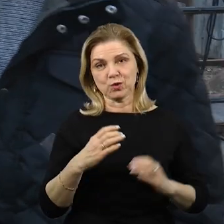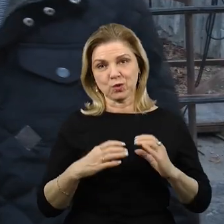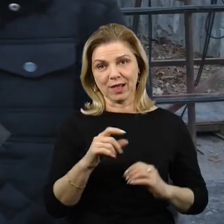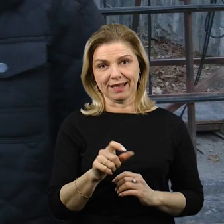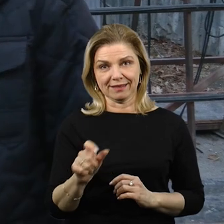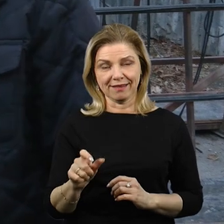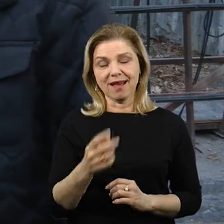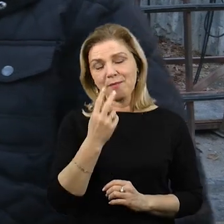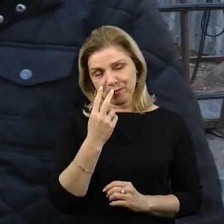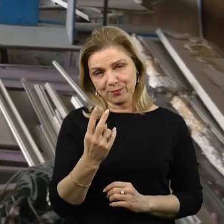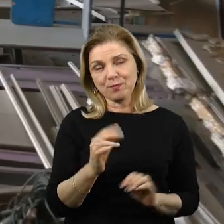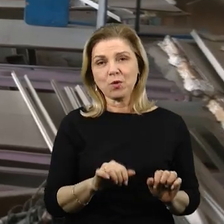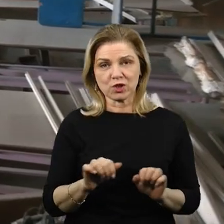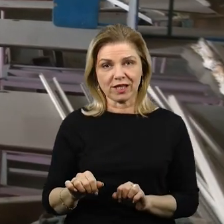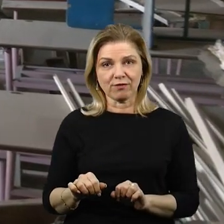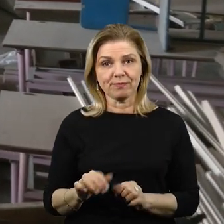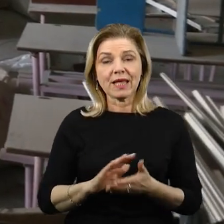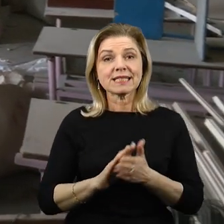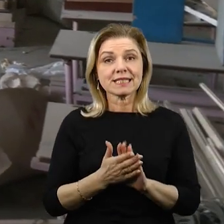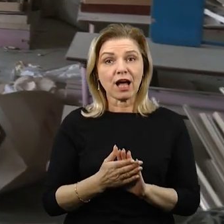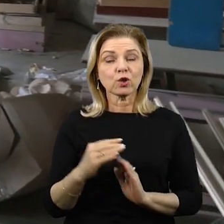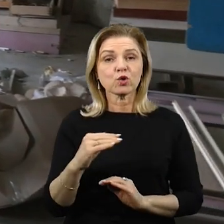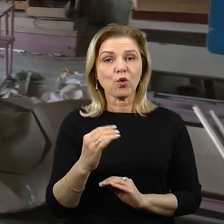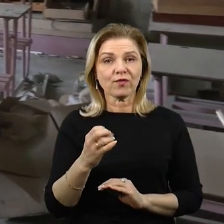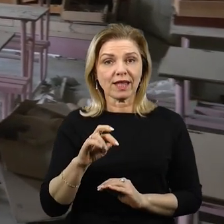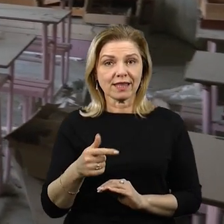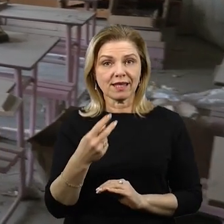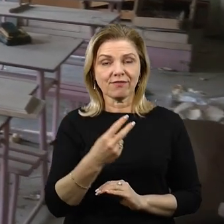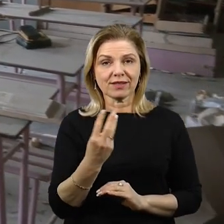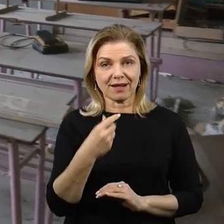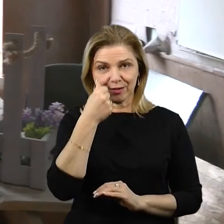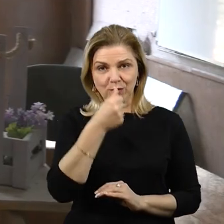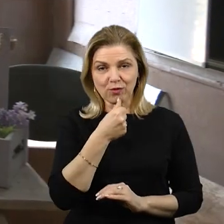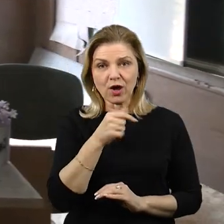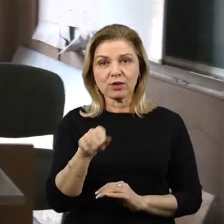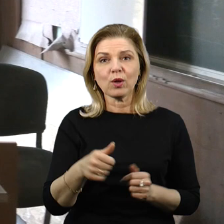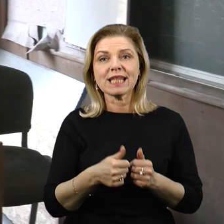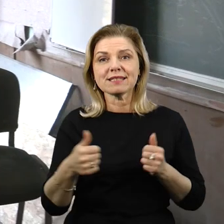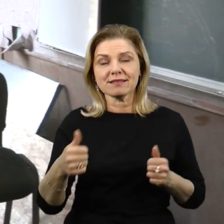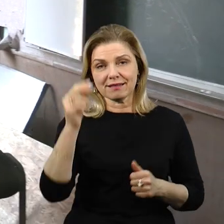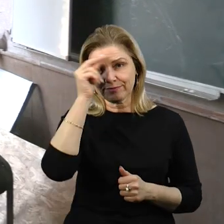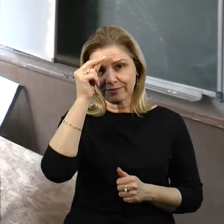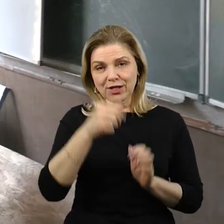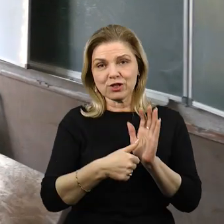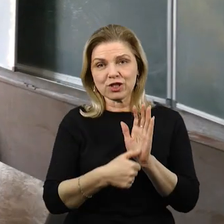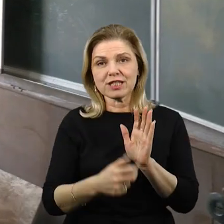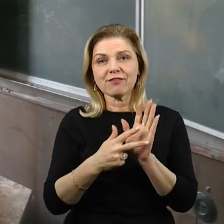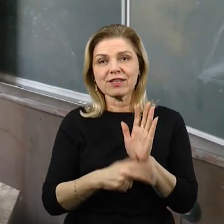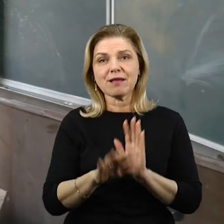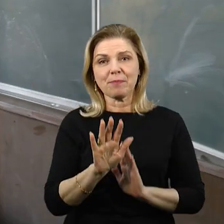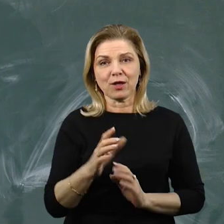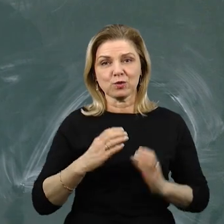Подивимося як буде дальше ситуація станом на жовтень 2023 в коледжі дистанційно навчається 685